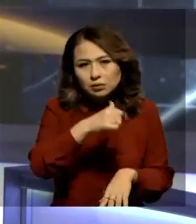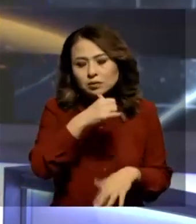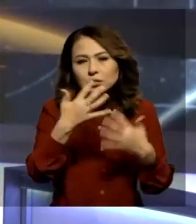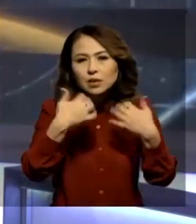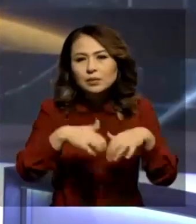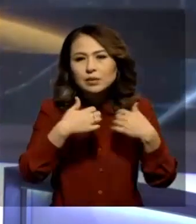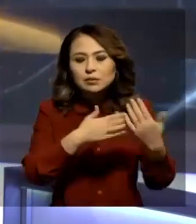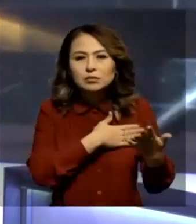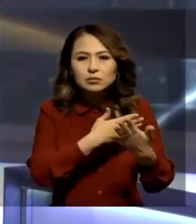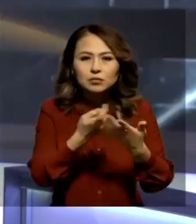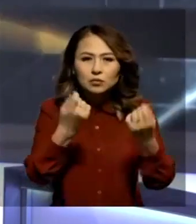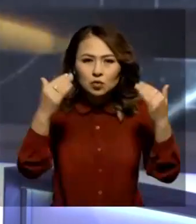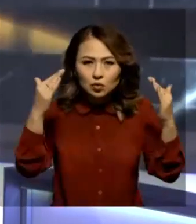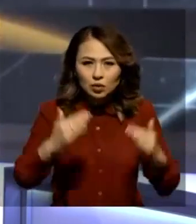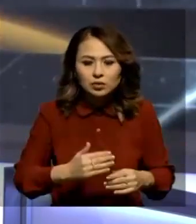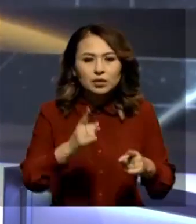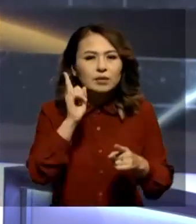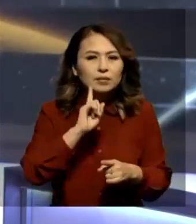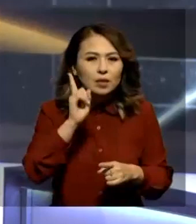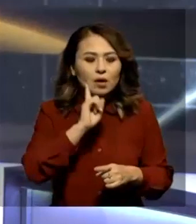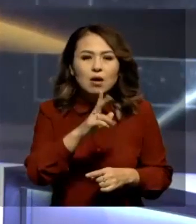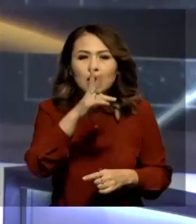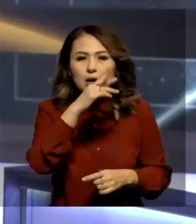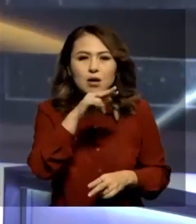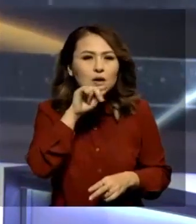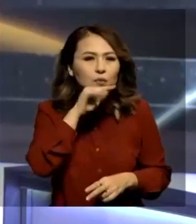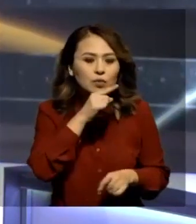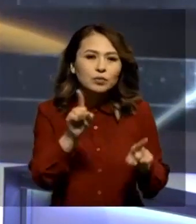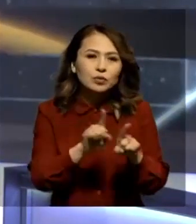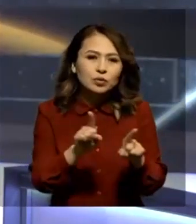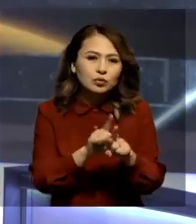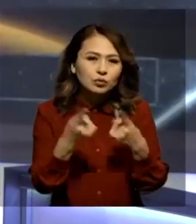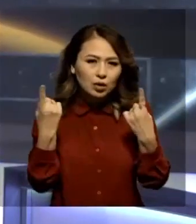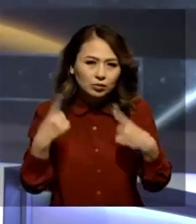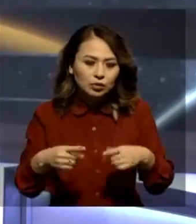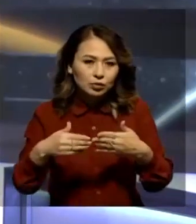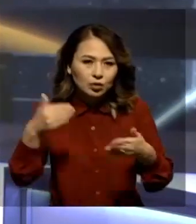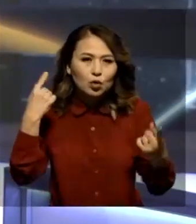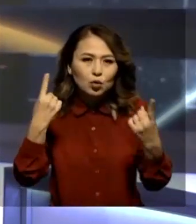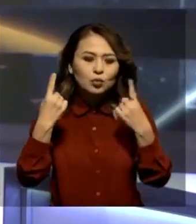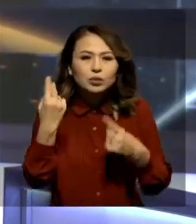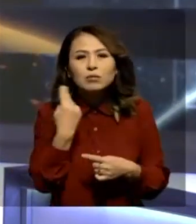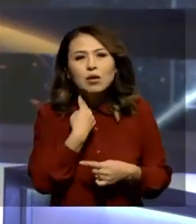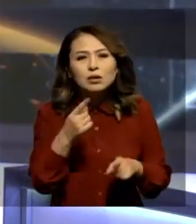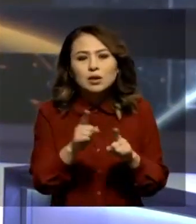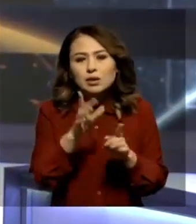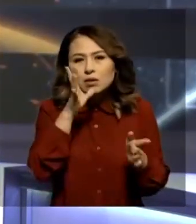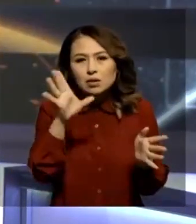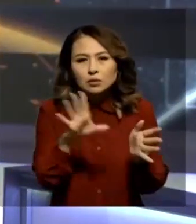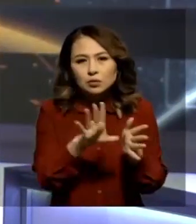мөлшері сәл бәсеңдегенімен әлі де жоғары деңгейге қалып отыр. Корея экономикасы болса құлдырау алдында тұр. Британияда